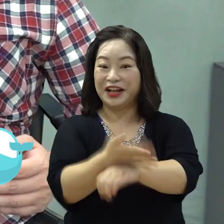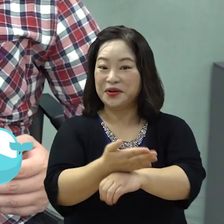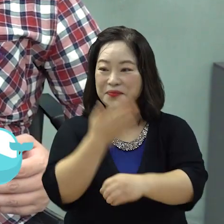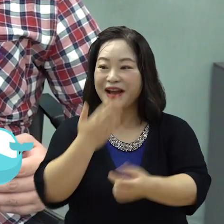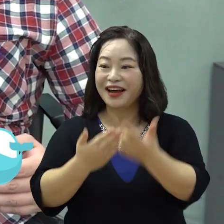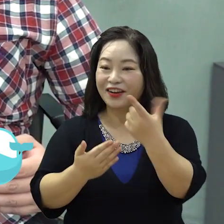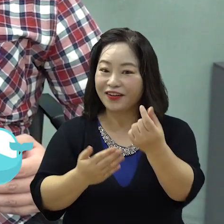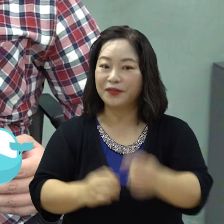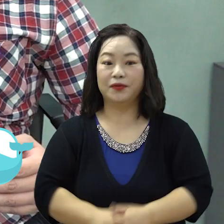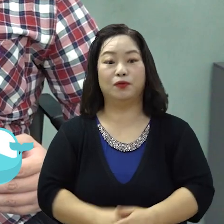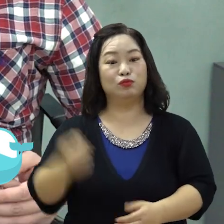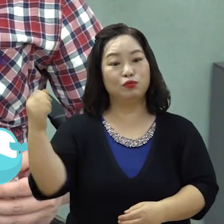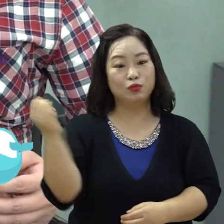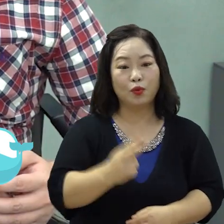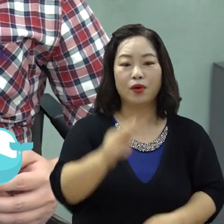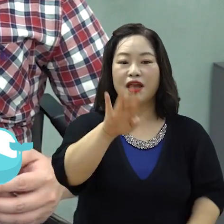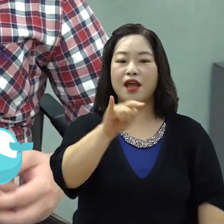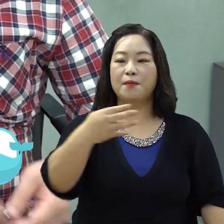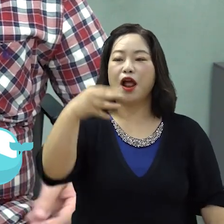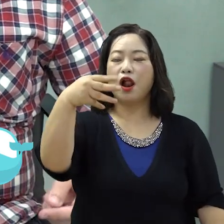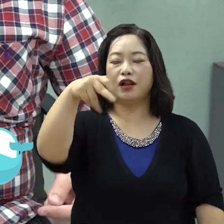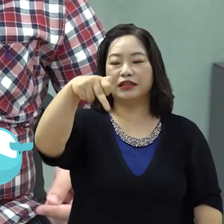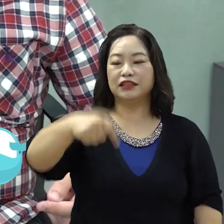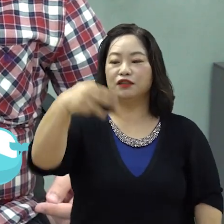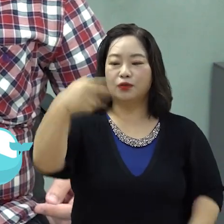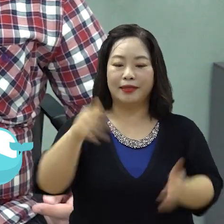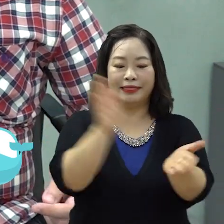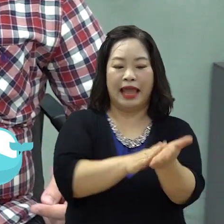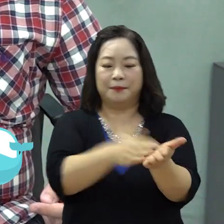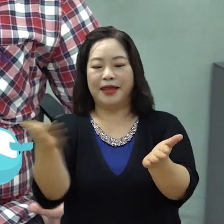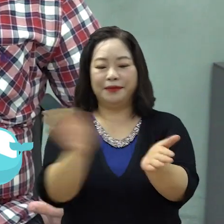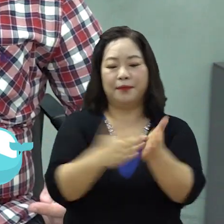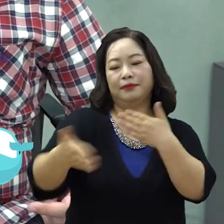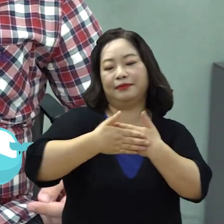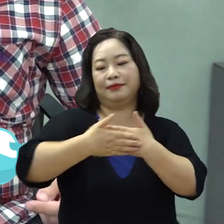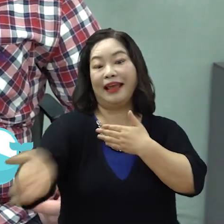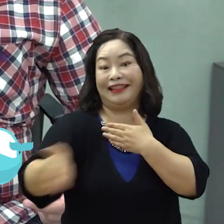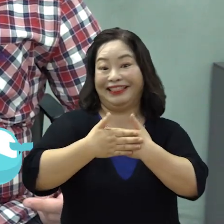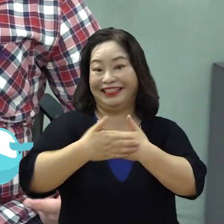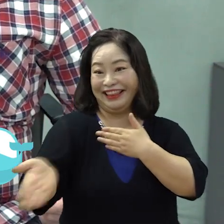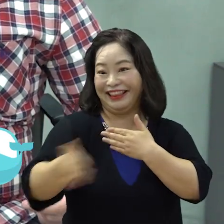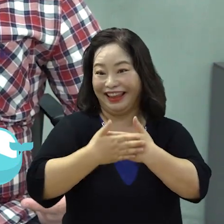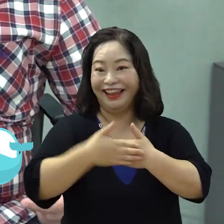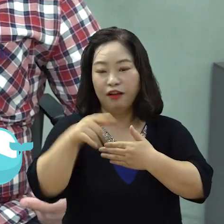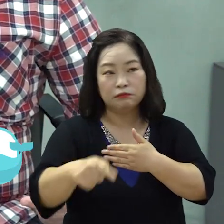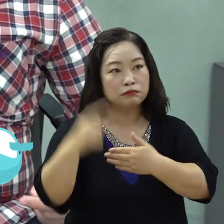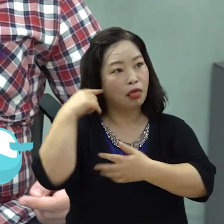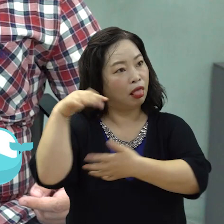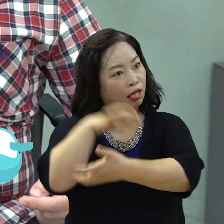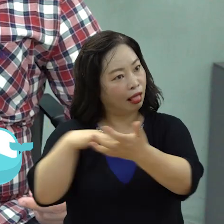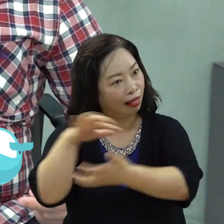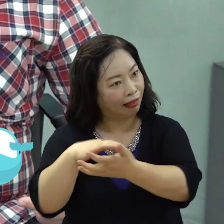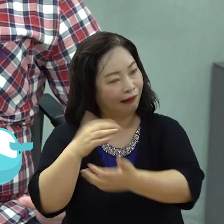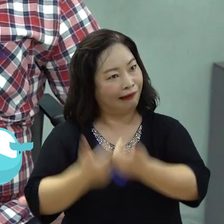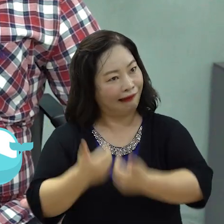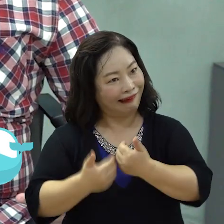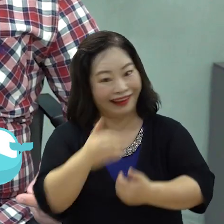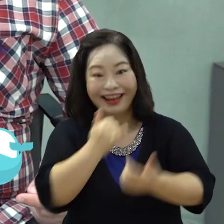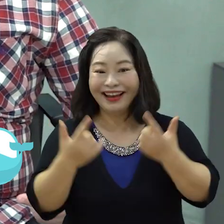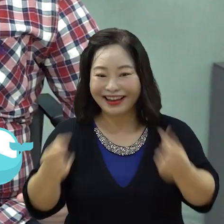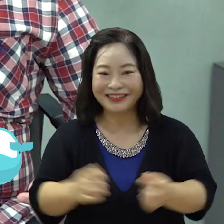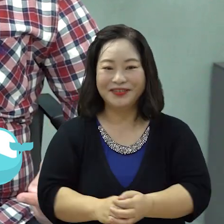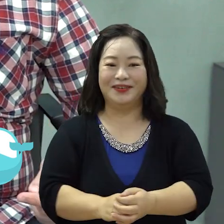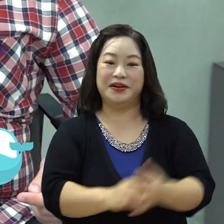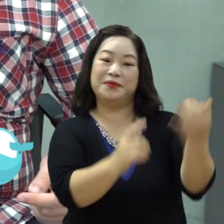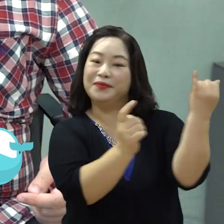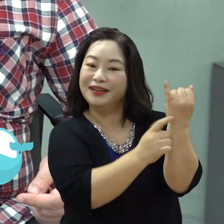재질로 샀을 정도고요. 또 그 벨크로 테이프를 뗐다 붙였다는 소리 같은 것도 좀 이상하게 들리기도 하고요. 그러니까